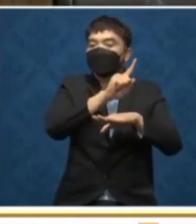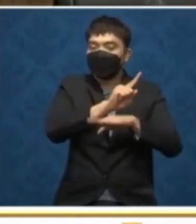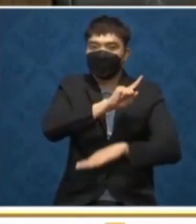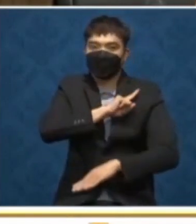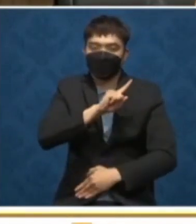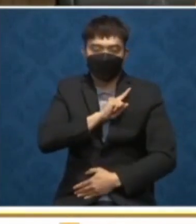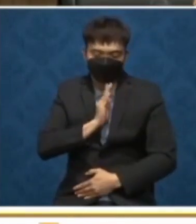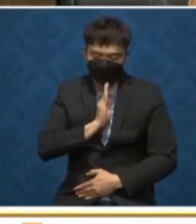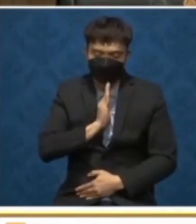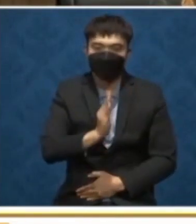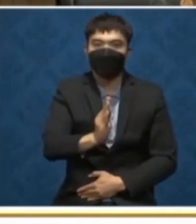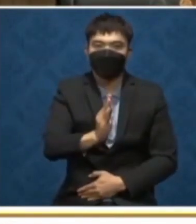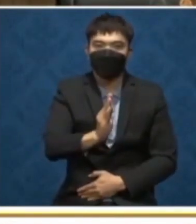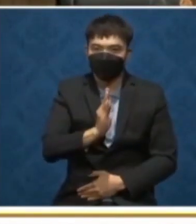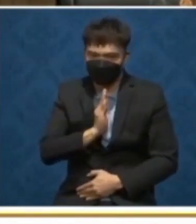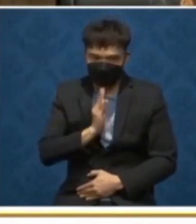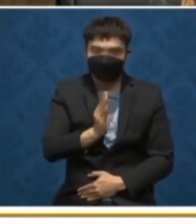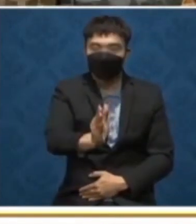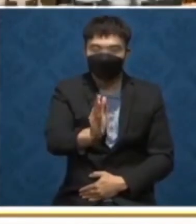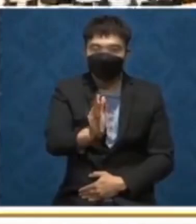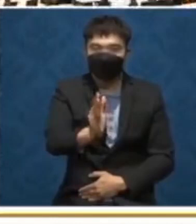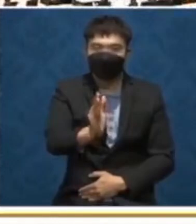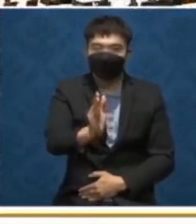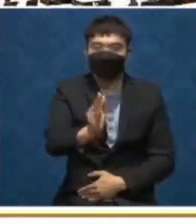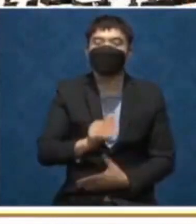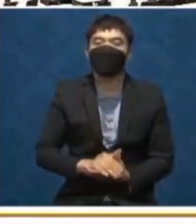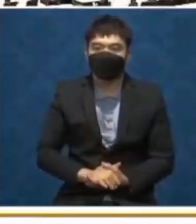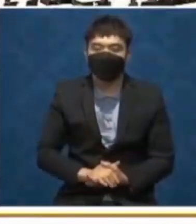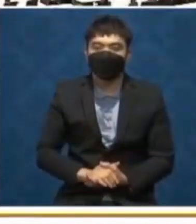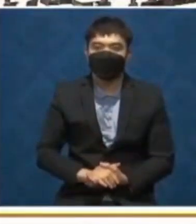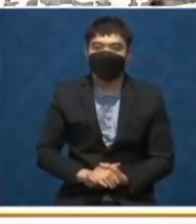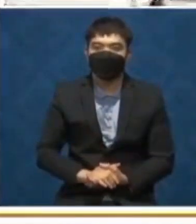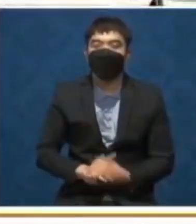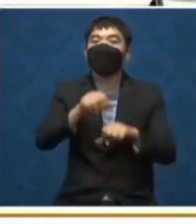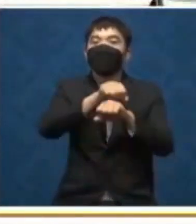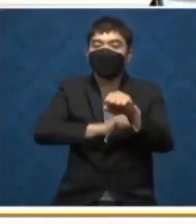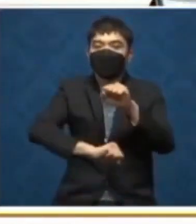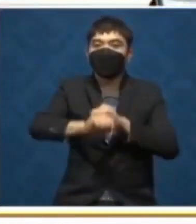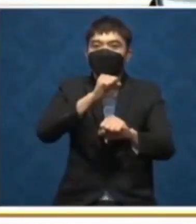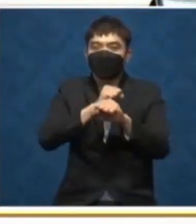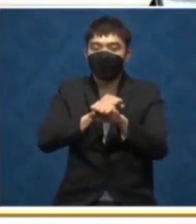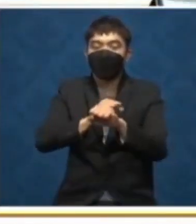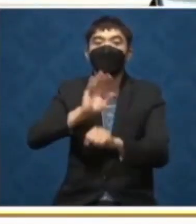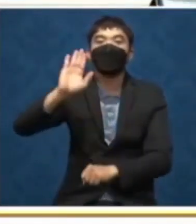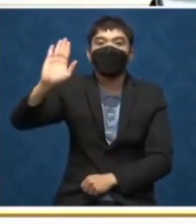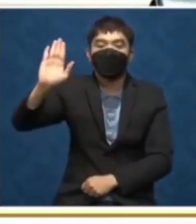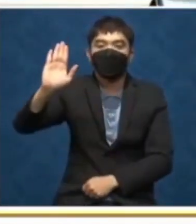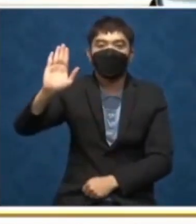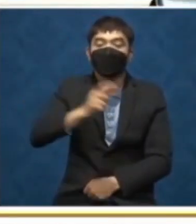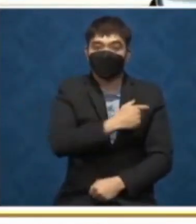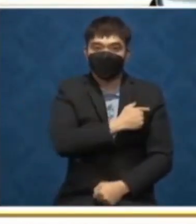ความเป็นกลางทางการเมืองและจะน้อมนำพระราชดำรัสของพระบาทสมเด็จพระเจ้